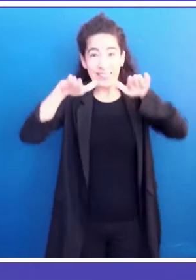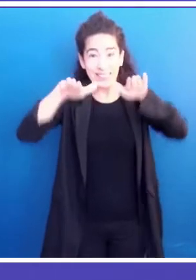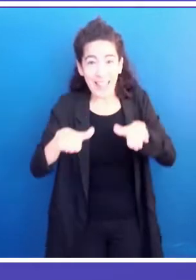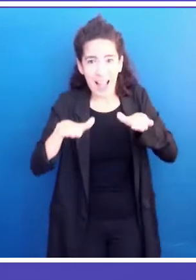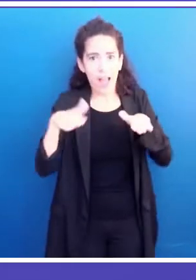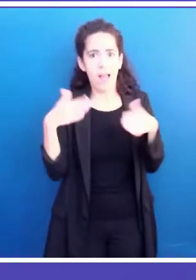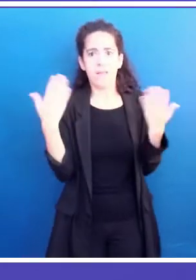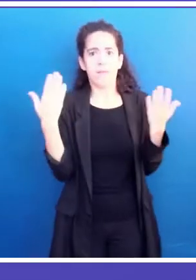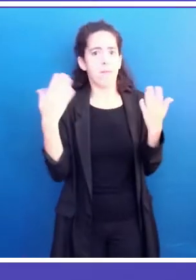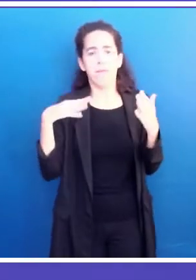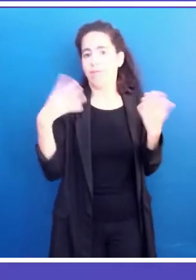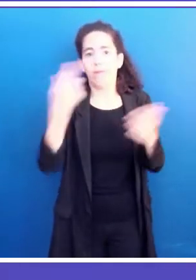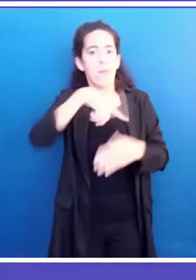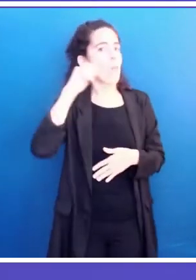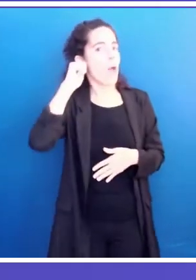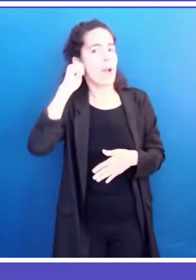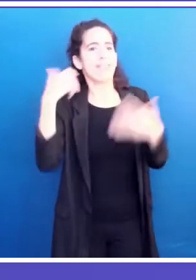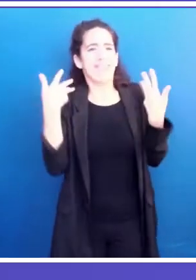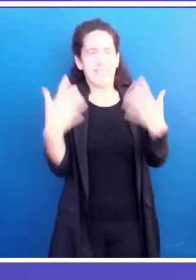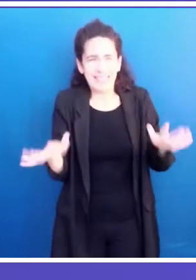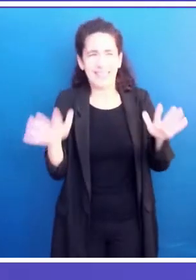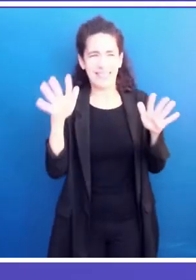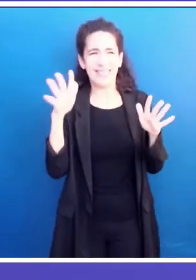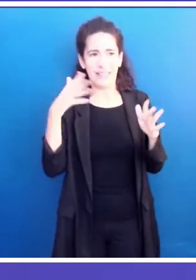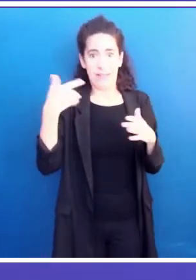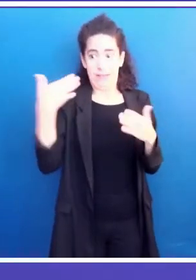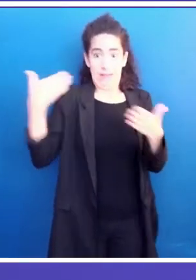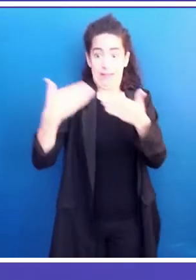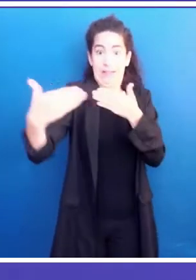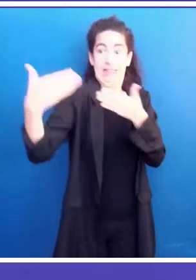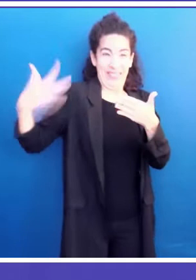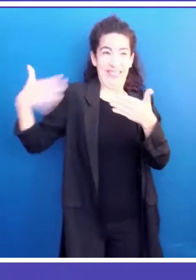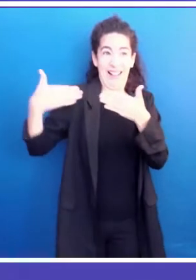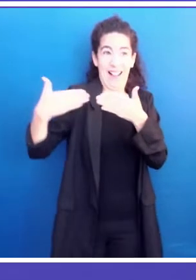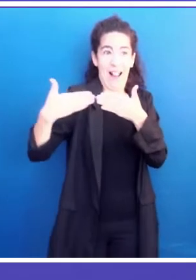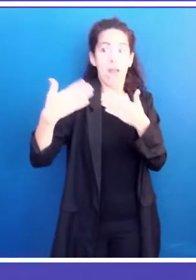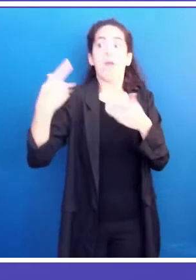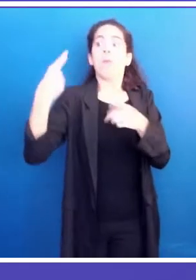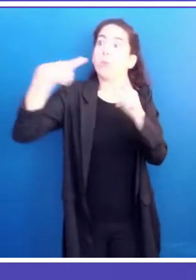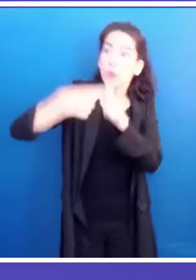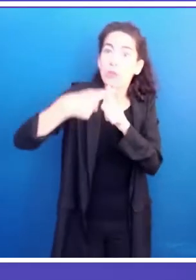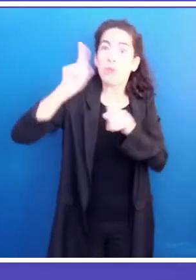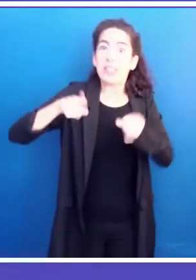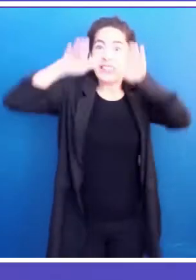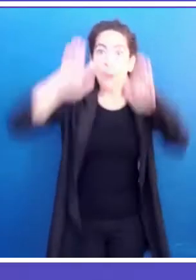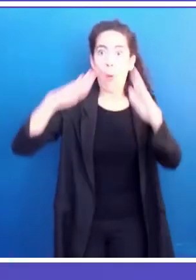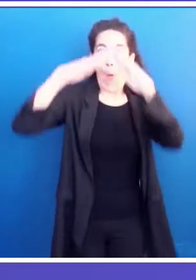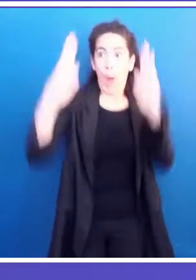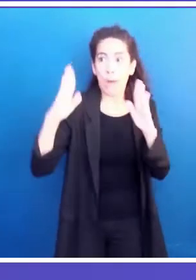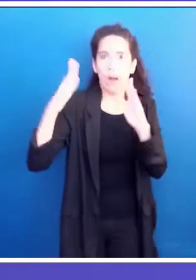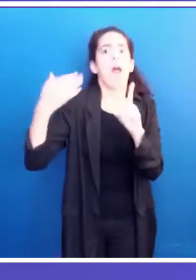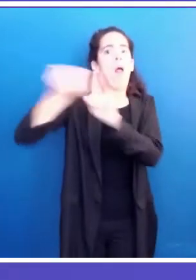إن الإغلاق التام أدى إلى أن المرأة التي تعاني من العنف أصلاً عليها أن